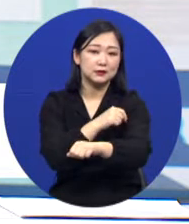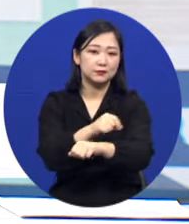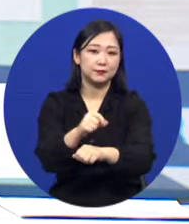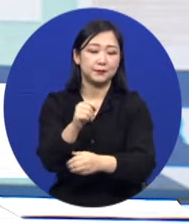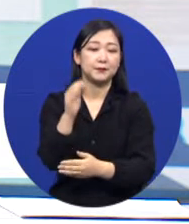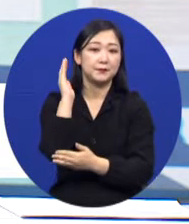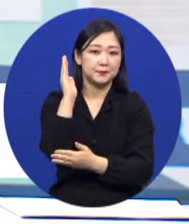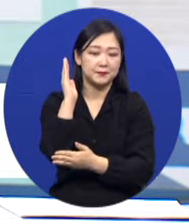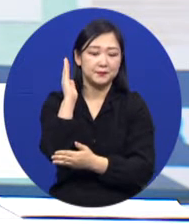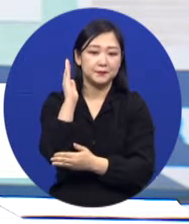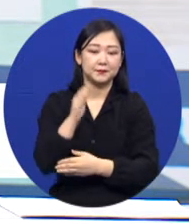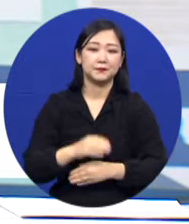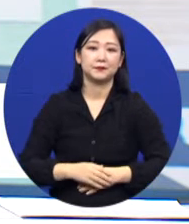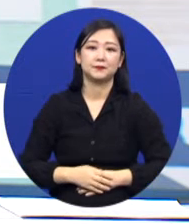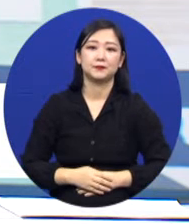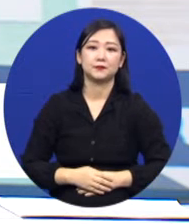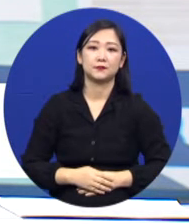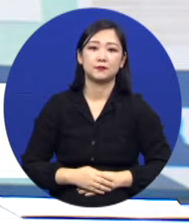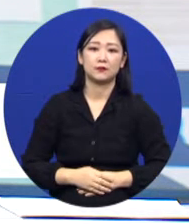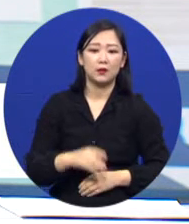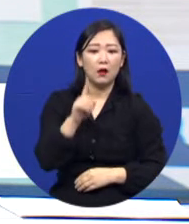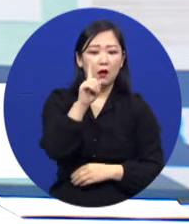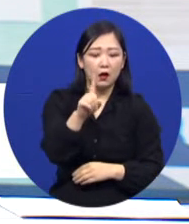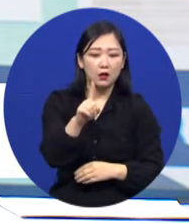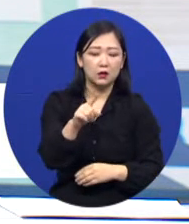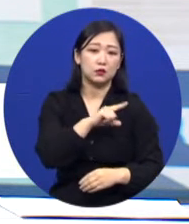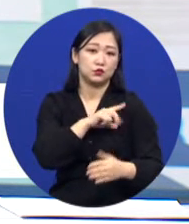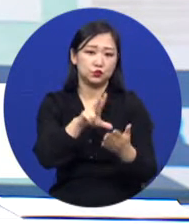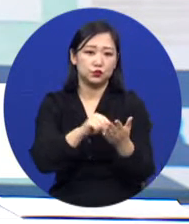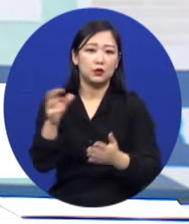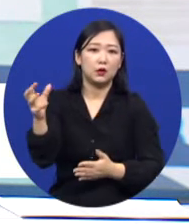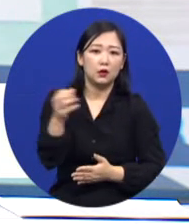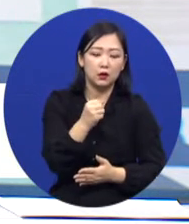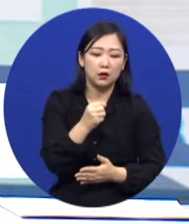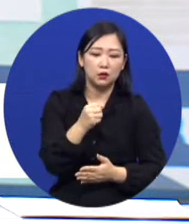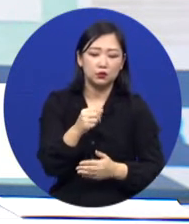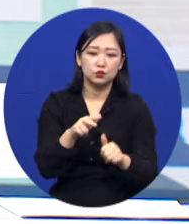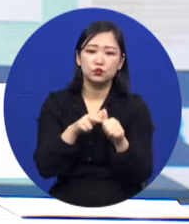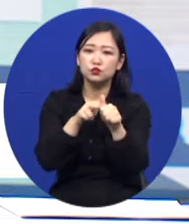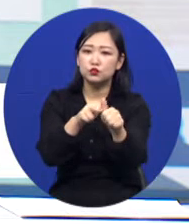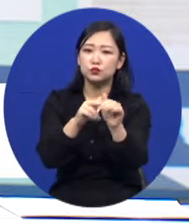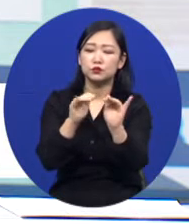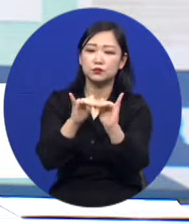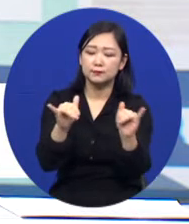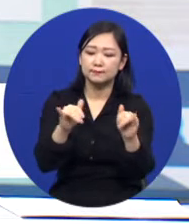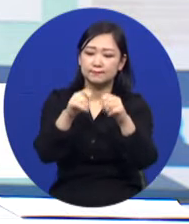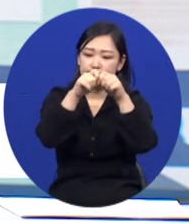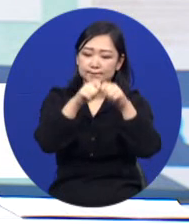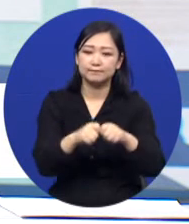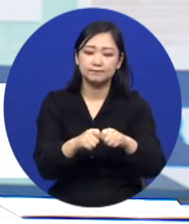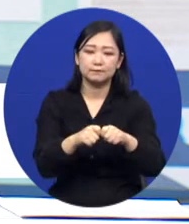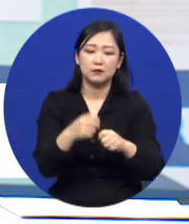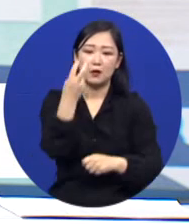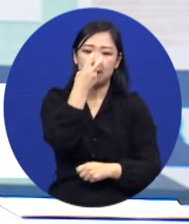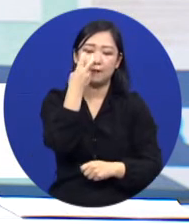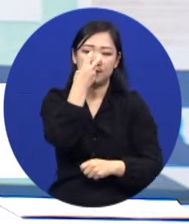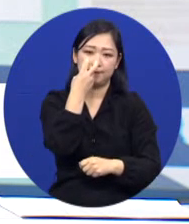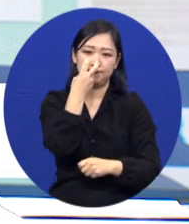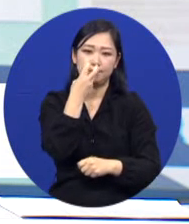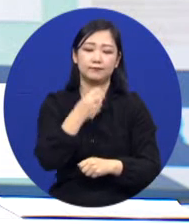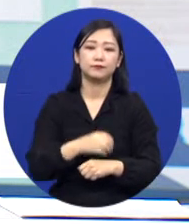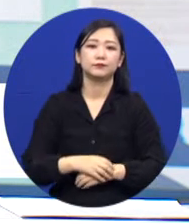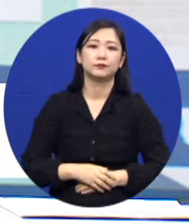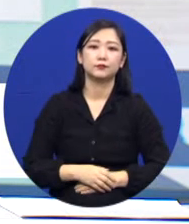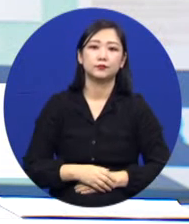기획했습니다. 이 지방자치 한 가지 주제를 놓고 대선 후보들을 심층적으로 점검하는 시간이 될